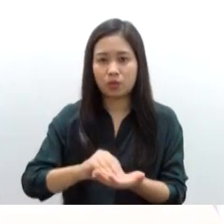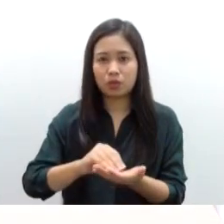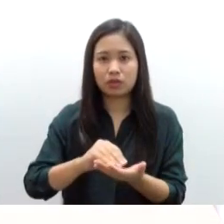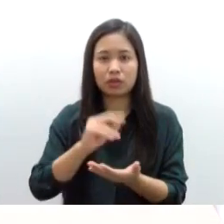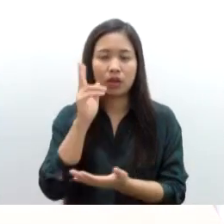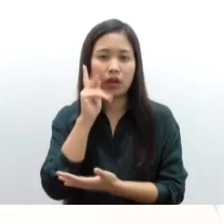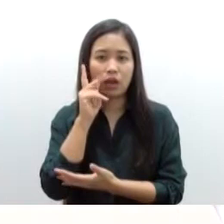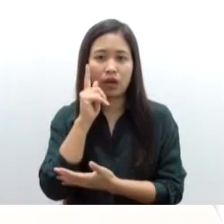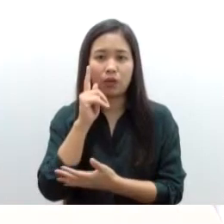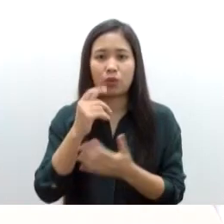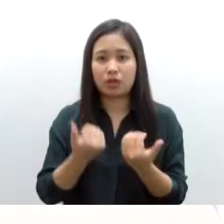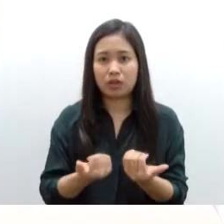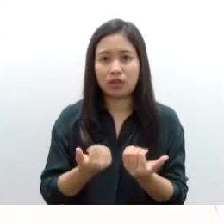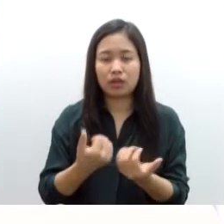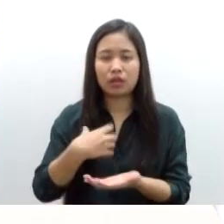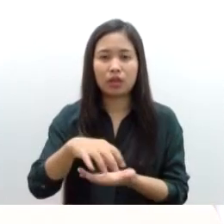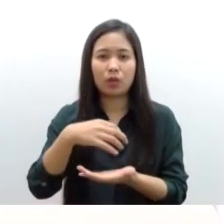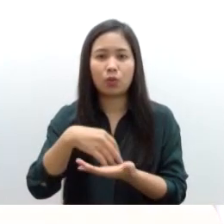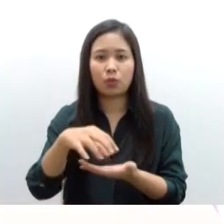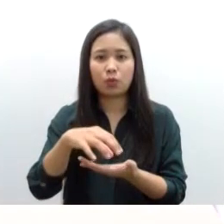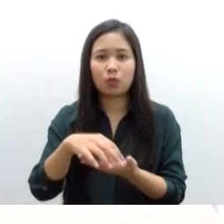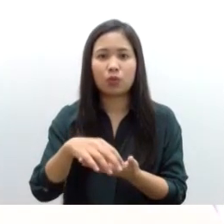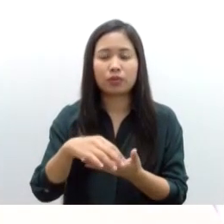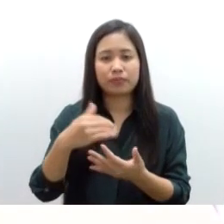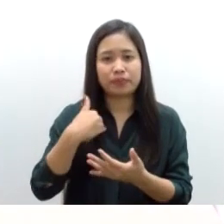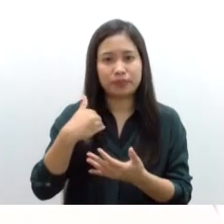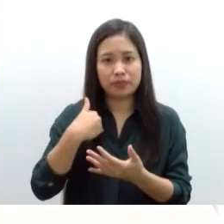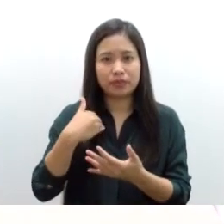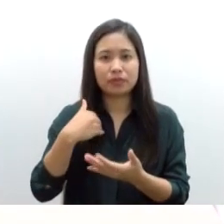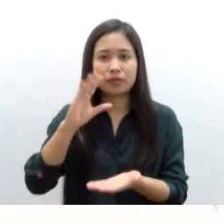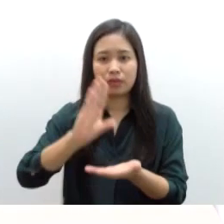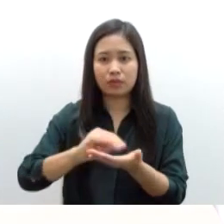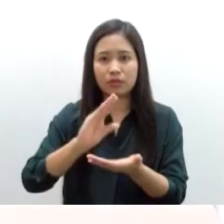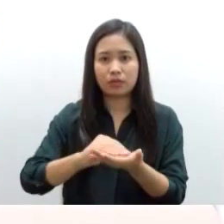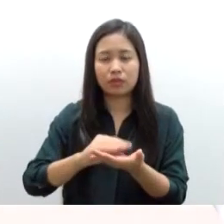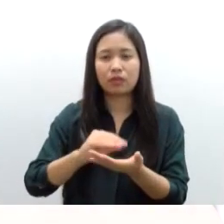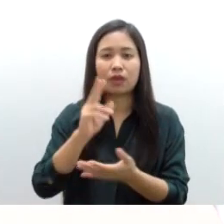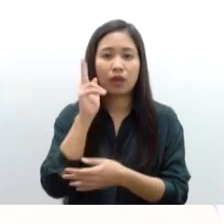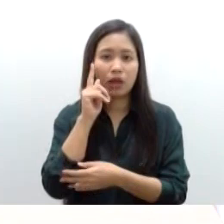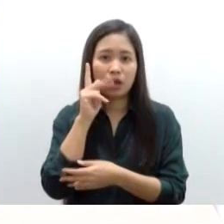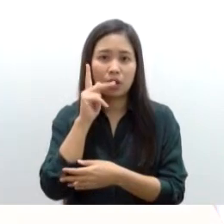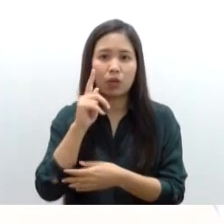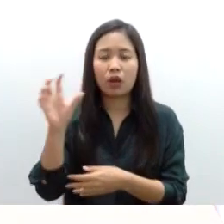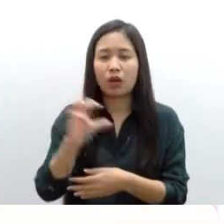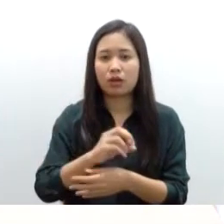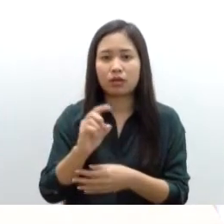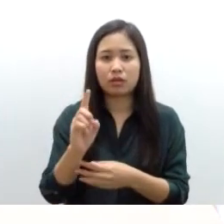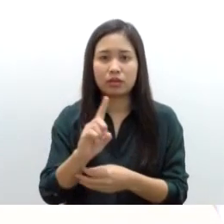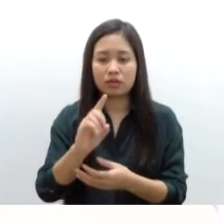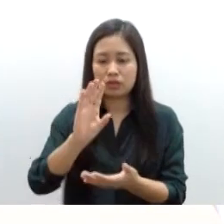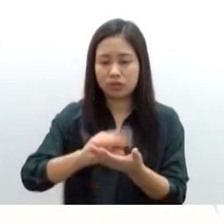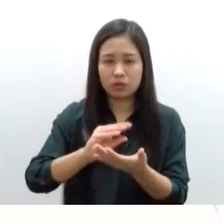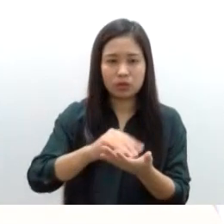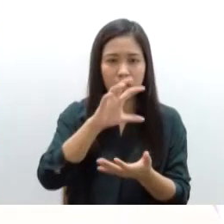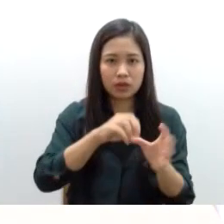ทธเช้าข่าวสพท.จะนำเสนอต่อไปนี้นะครับเป็นข้อมูลที่ทางรายการพุทธเช้าข่าวสพท.ได้รับข้อมูลม